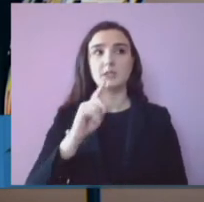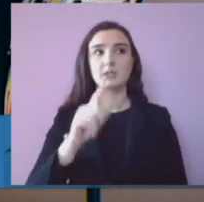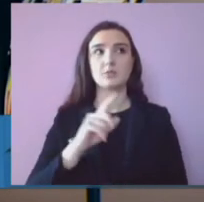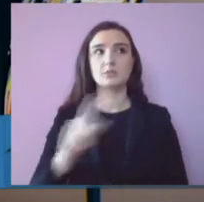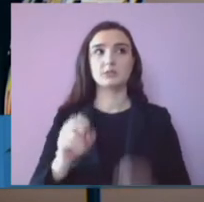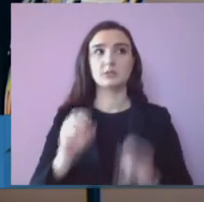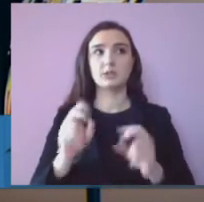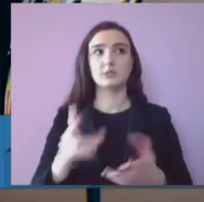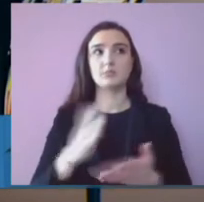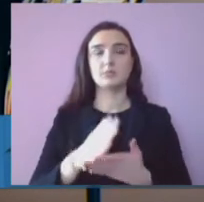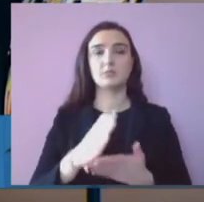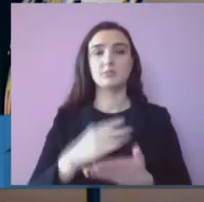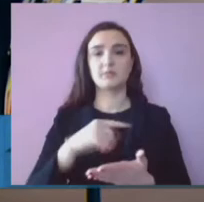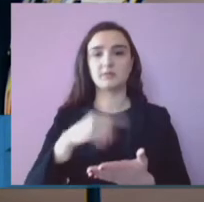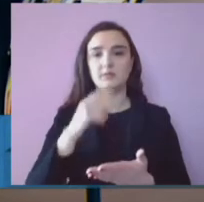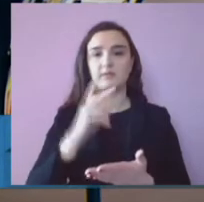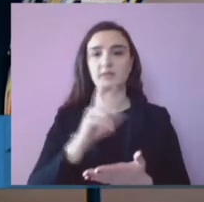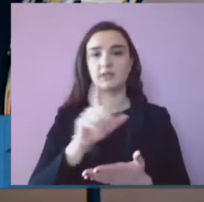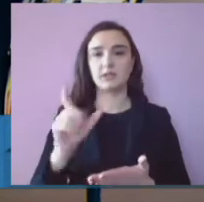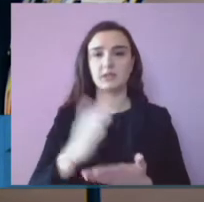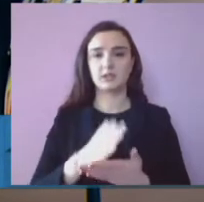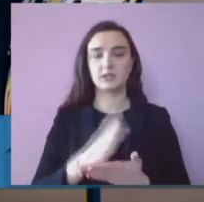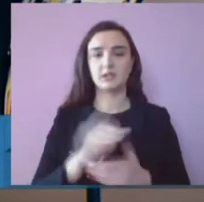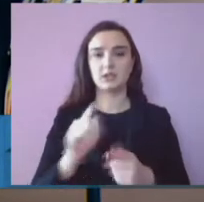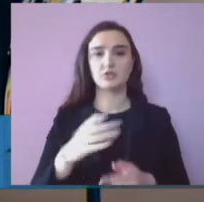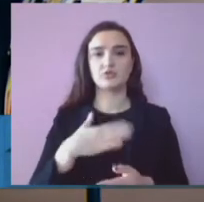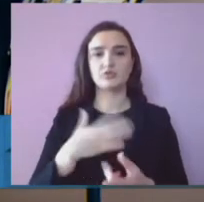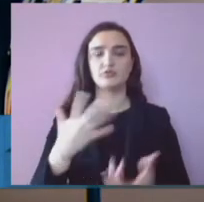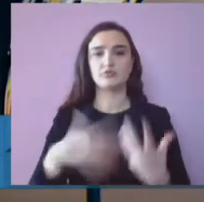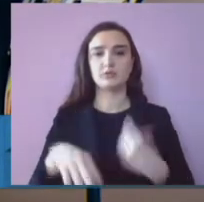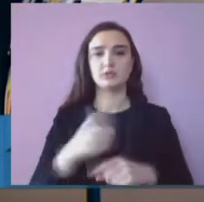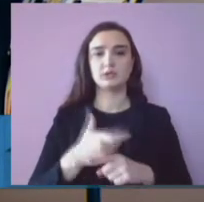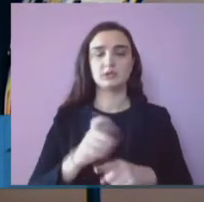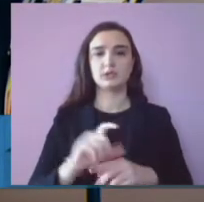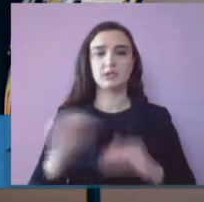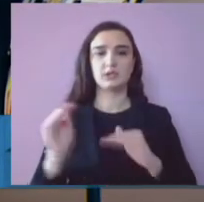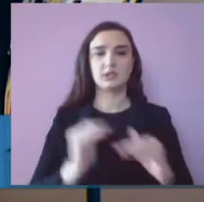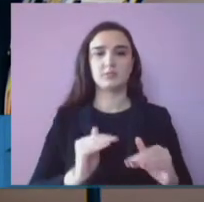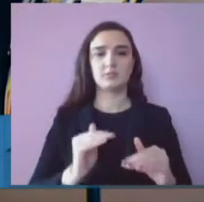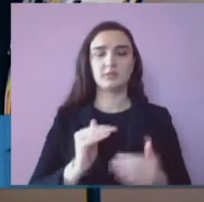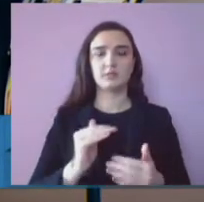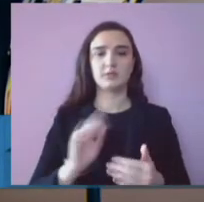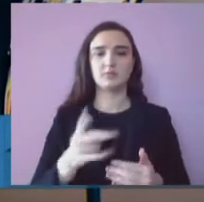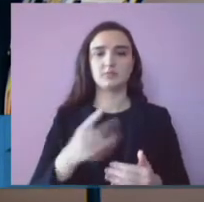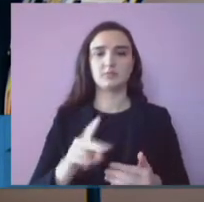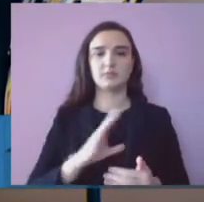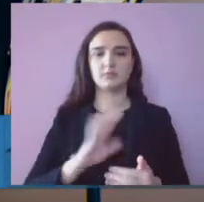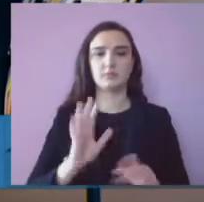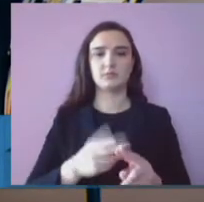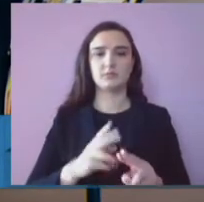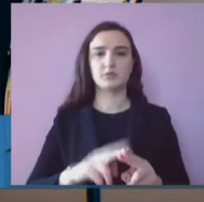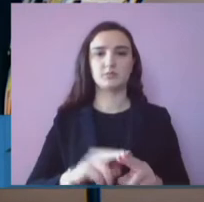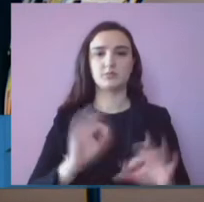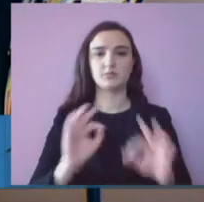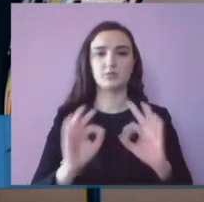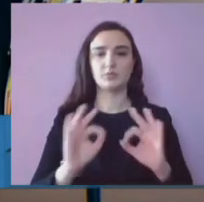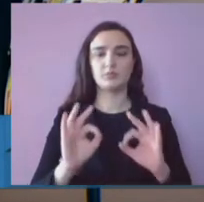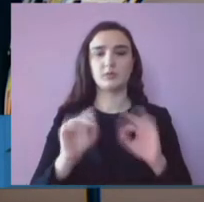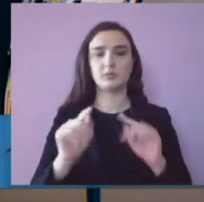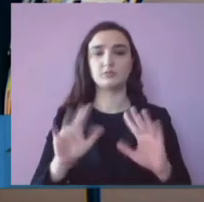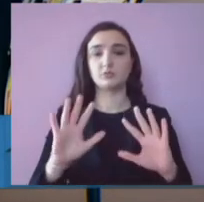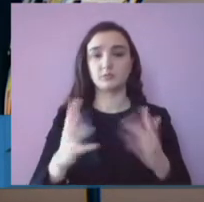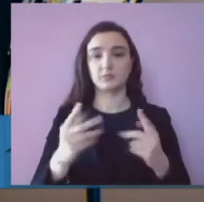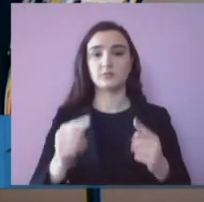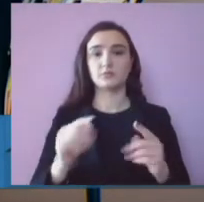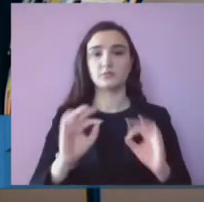ვთქვი უკვე ვინარიან ესენი, იქ ჩვენ ძალიან დაბალ ციფრებს არ უნდა ვესწრაფოდეთ. ამიტომ ნორმა ამ შემთხვევაში, ნორმა